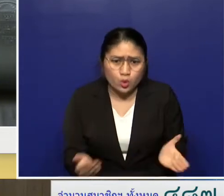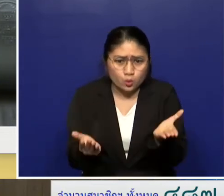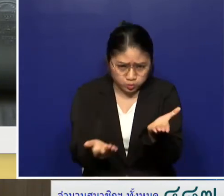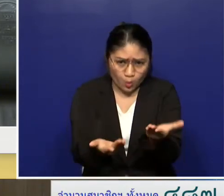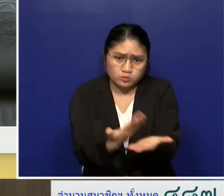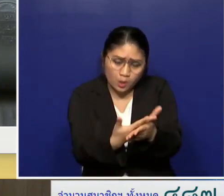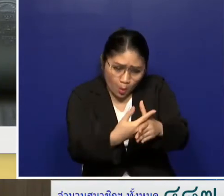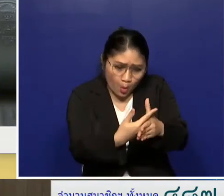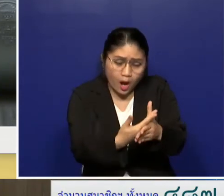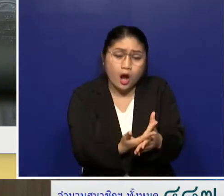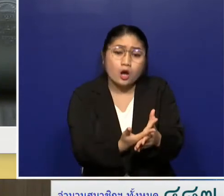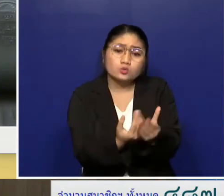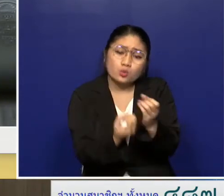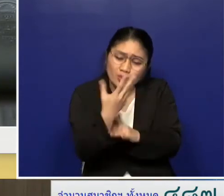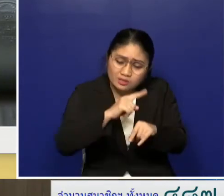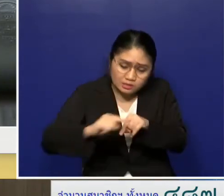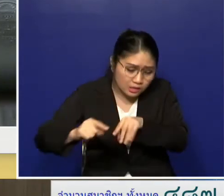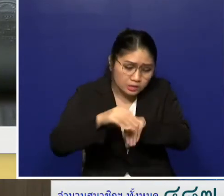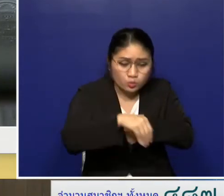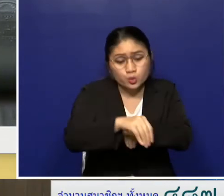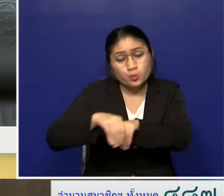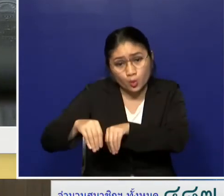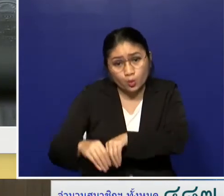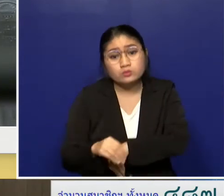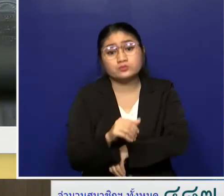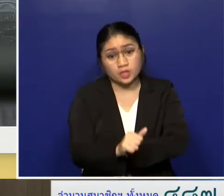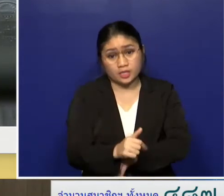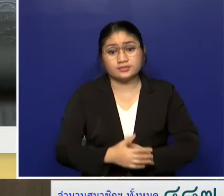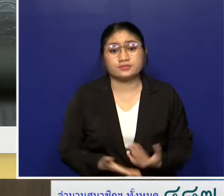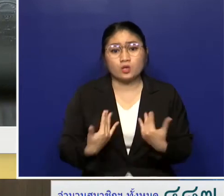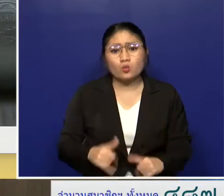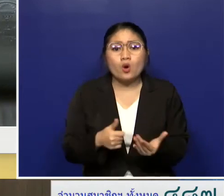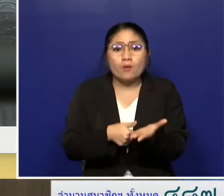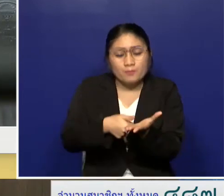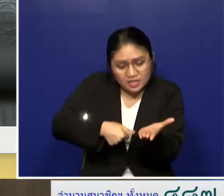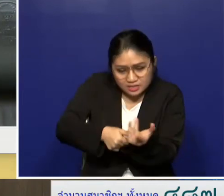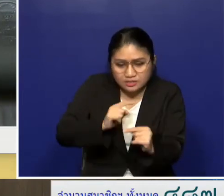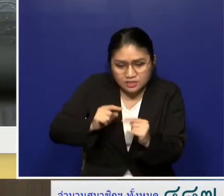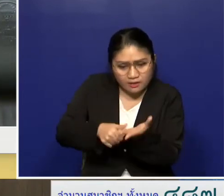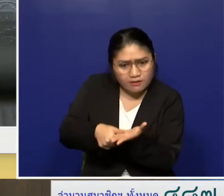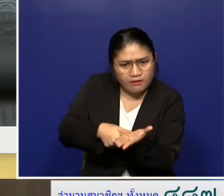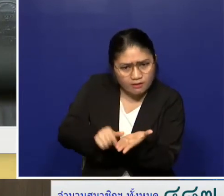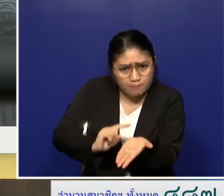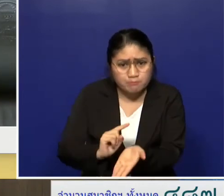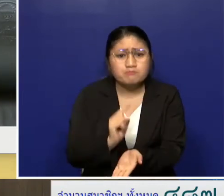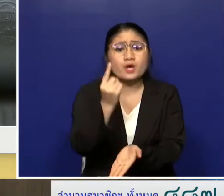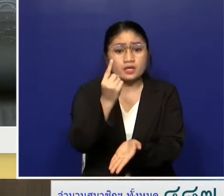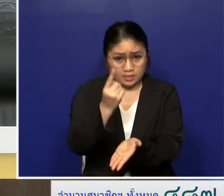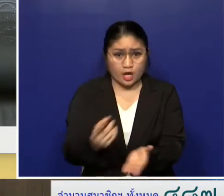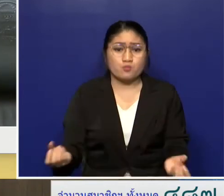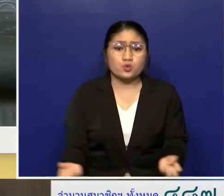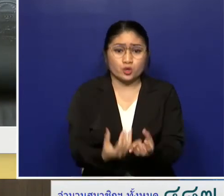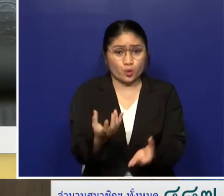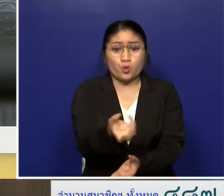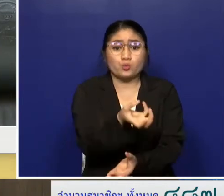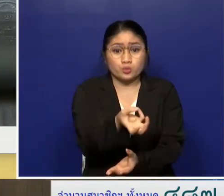เทียมกับการปลูกยาสูบพร้อมทั้งจัดการแก้ไขอตราภสีใหม่ที่ไม่สร้างความเหือดร้อนให้กับชาวรยาสูบอีกในอน